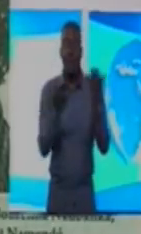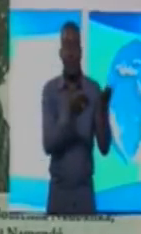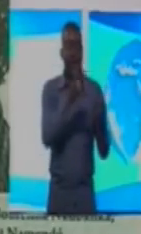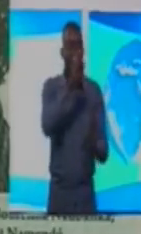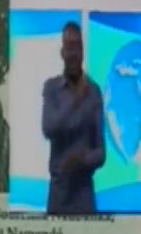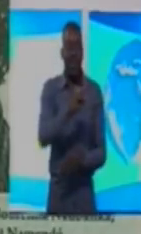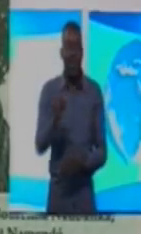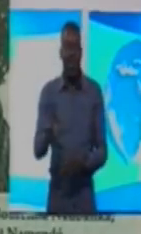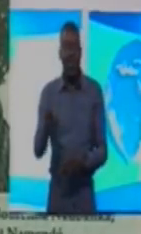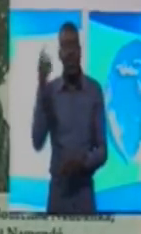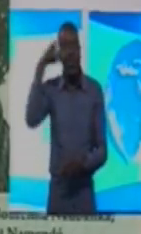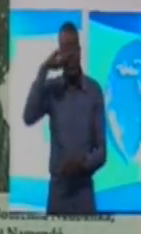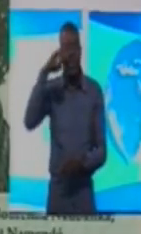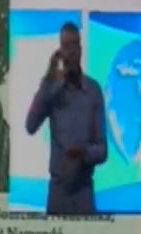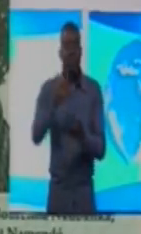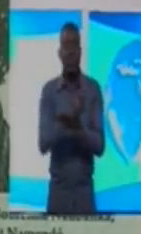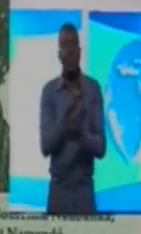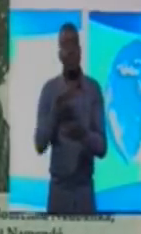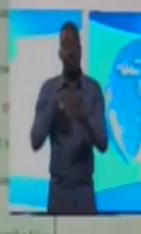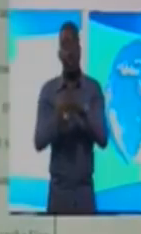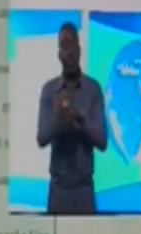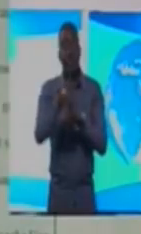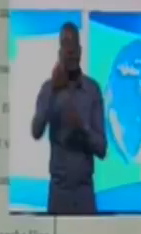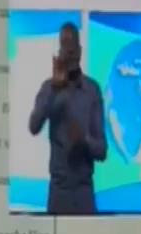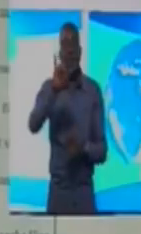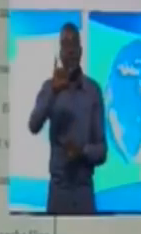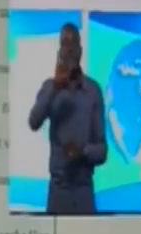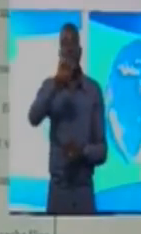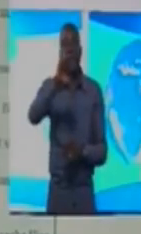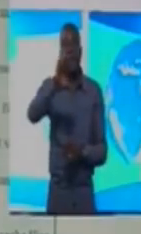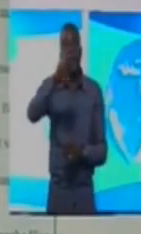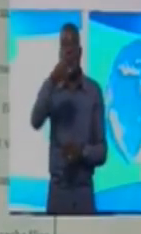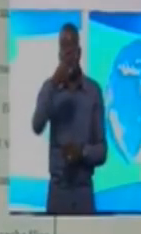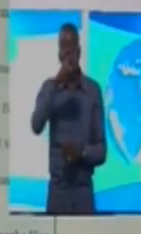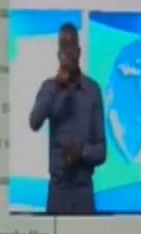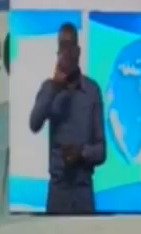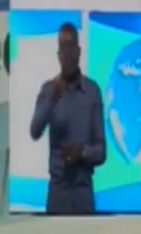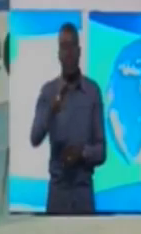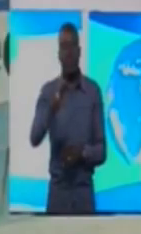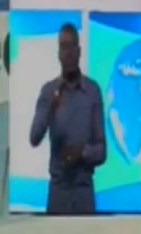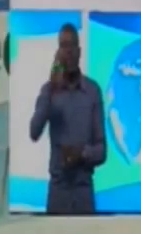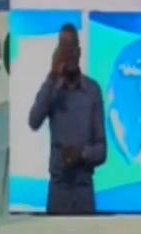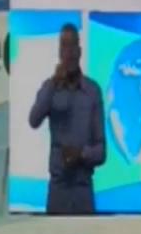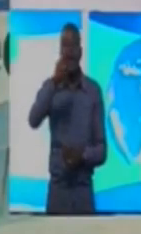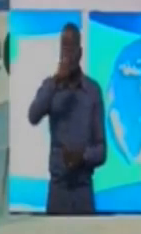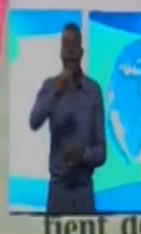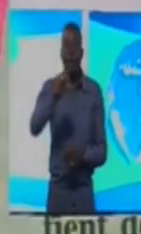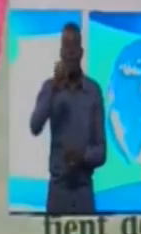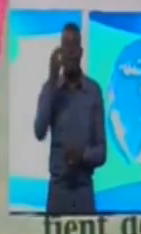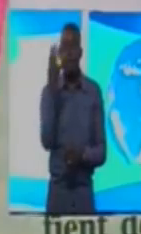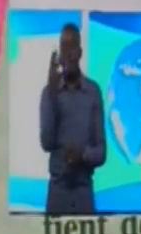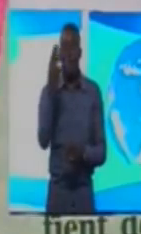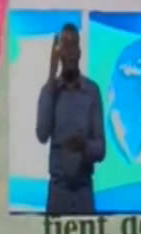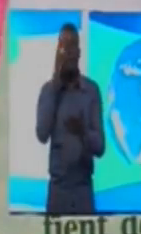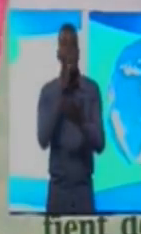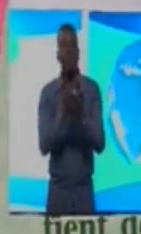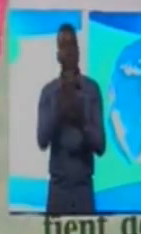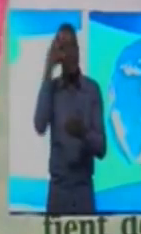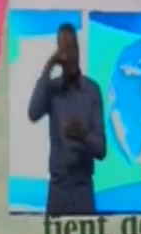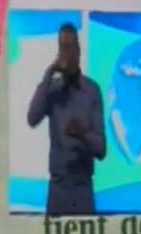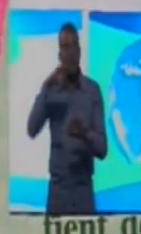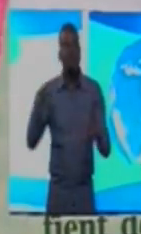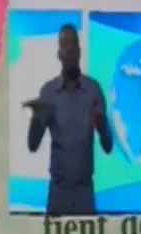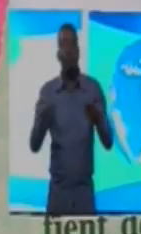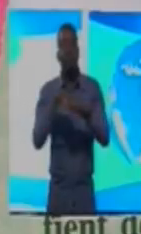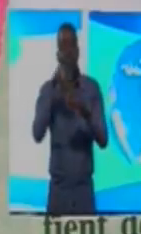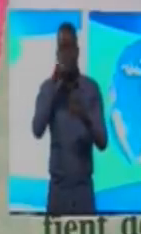dans l'enquête du dossier du drame de Yirgou. La RN4 bloquée, titre le journal Le Quotidien. Une arrestation qui divise